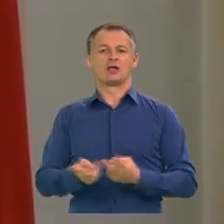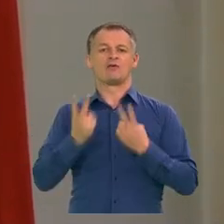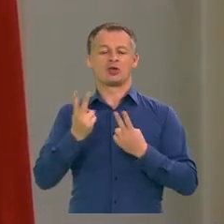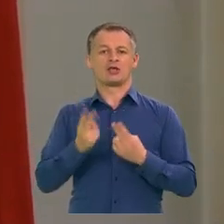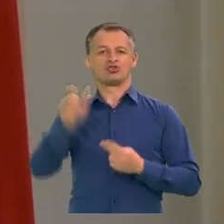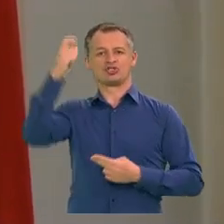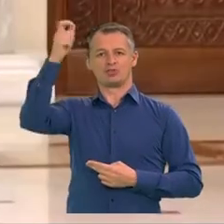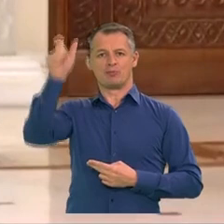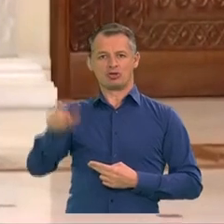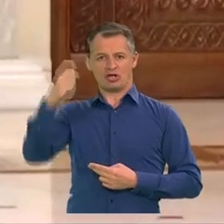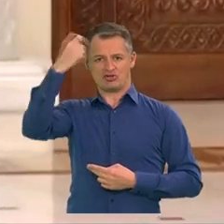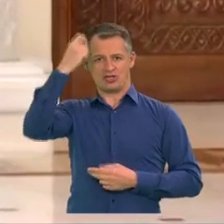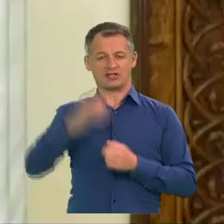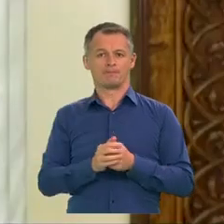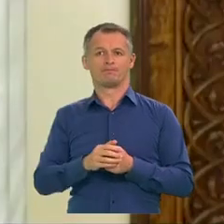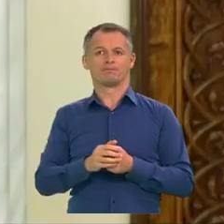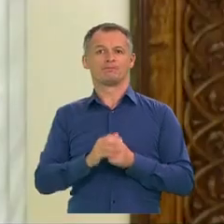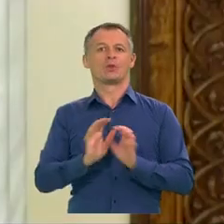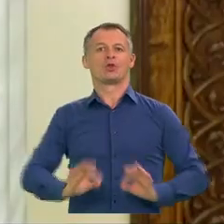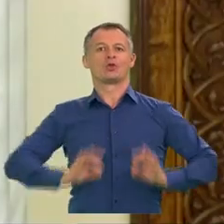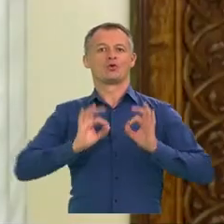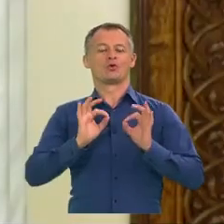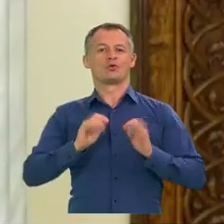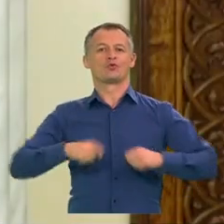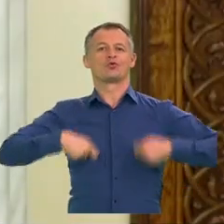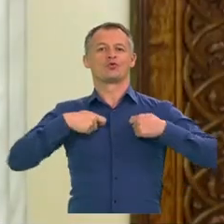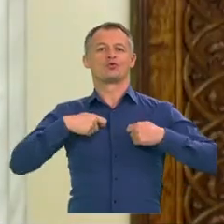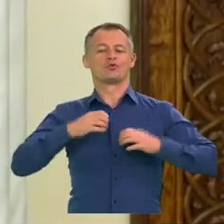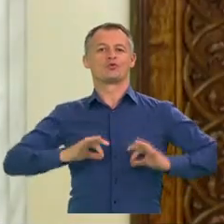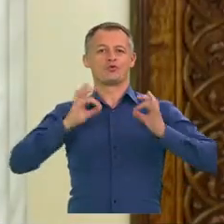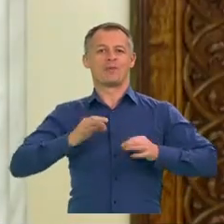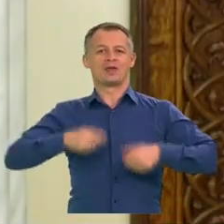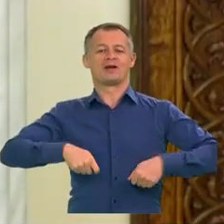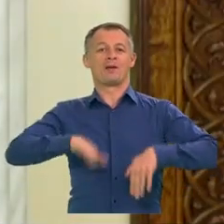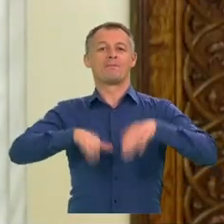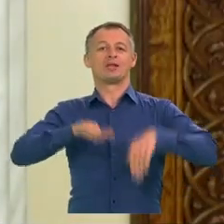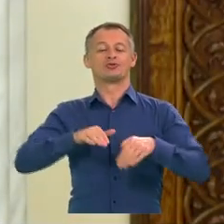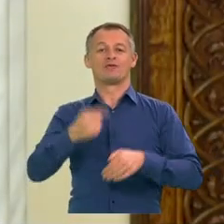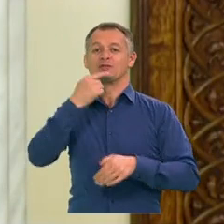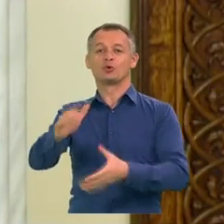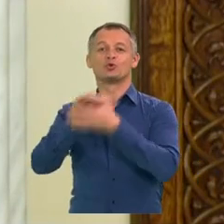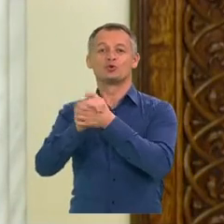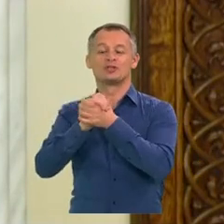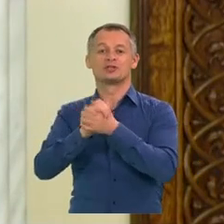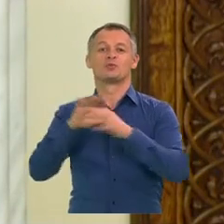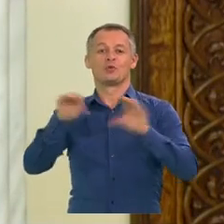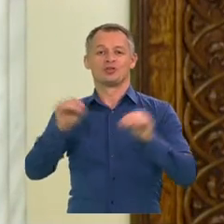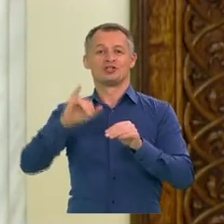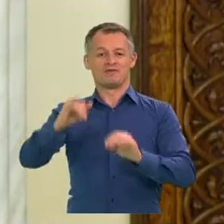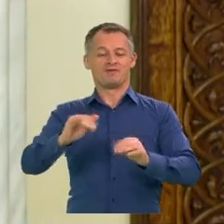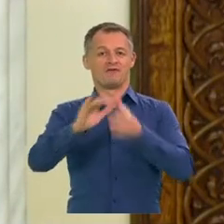ale cetățenilor. Doamna ministru, vă doresc mult succes și vă